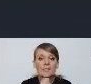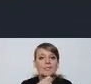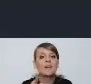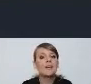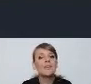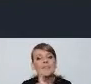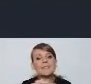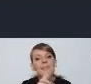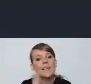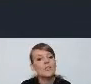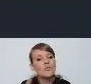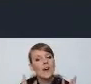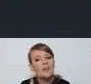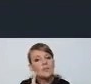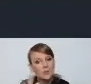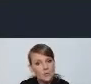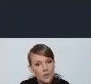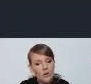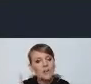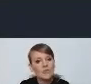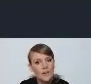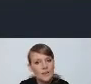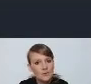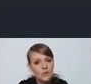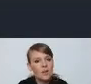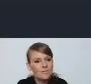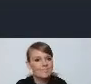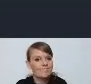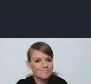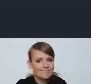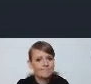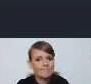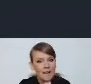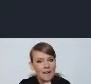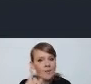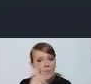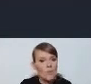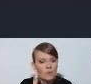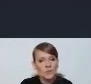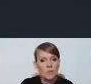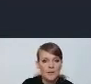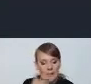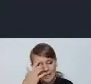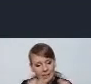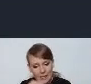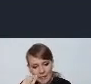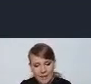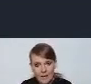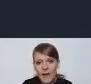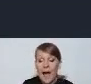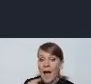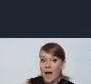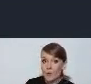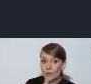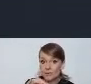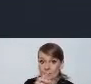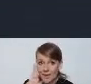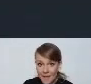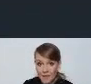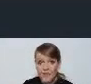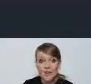co odpowiada często na wątpliwości, które się pojawiają przy partnerstwie publiczno-prywatnym. W Zgierzu